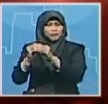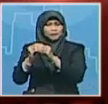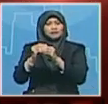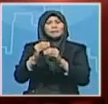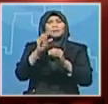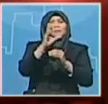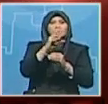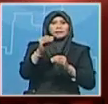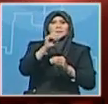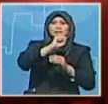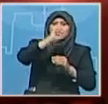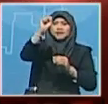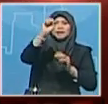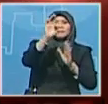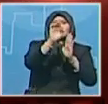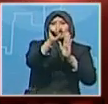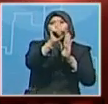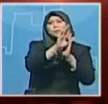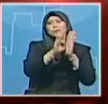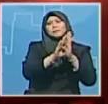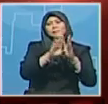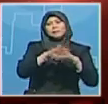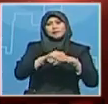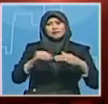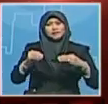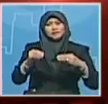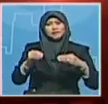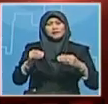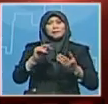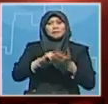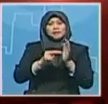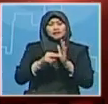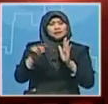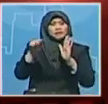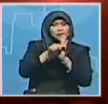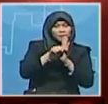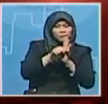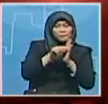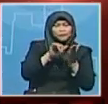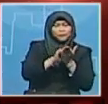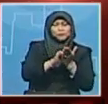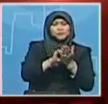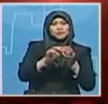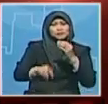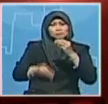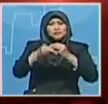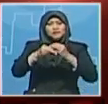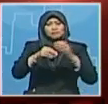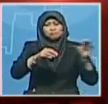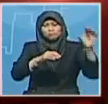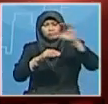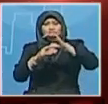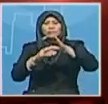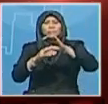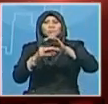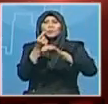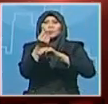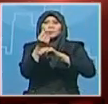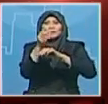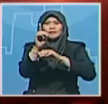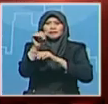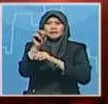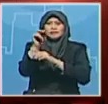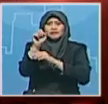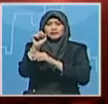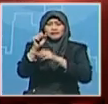RM1 bilion untuk Sabah. Mana yang shortfall itu akan ditampung melalui dana infra yang dikelolakan juga